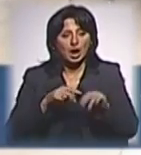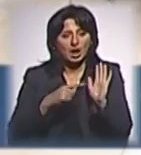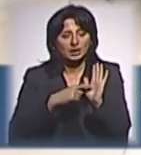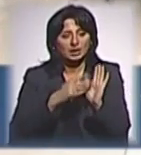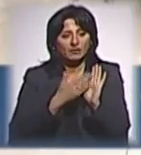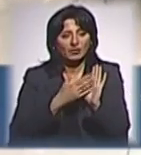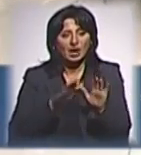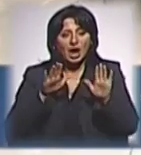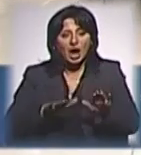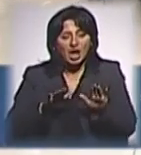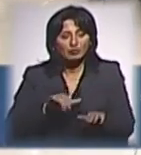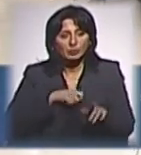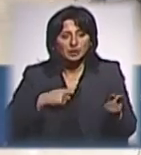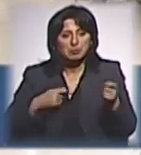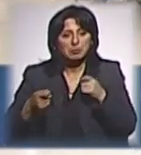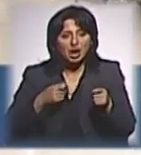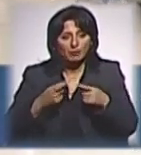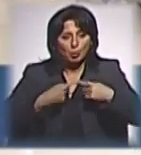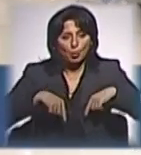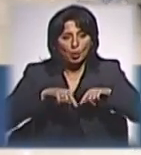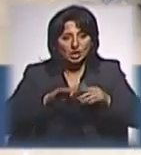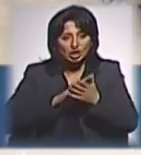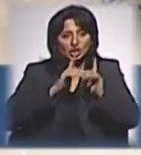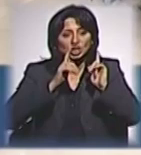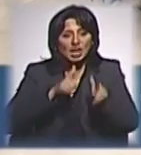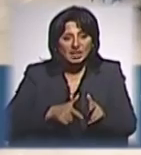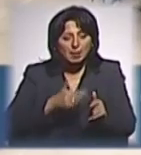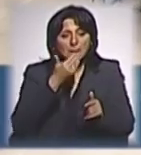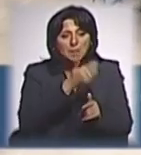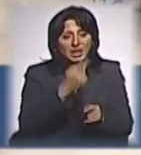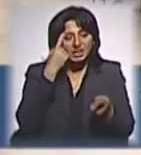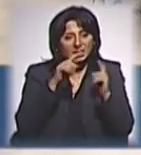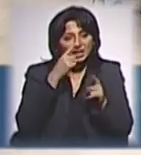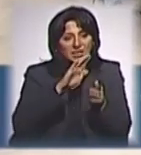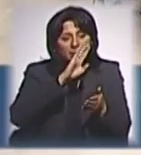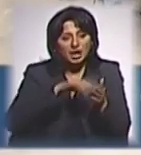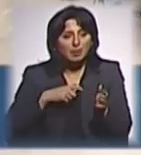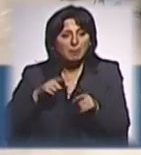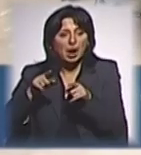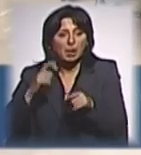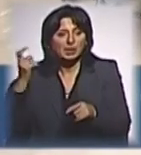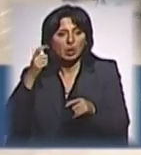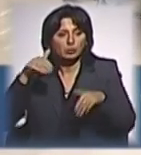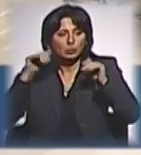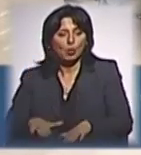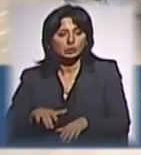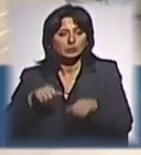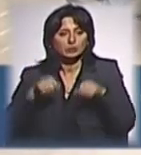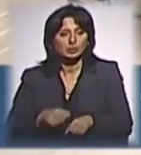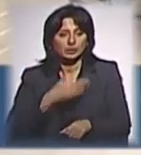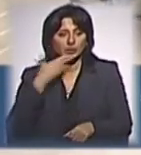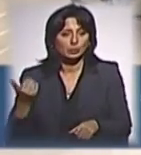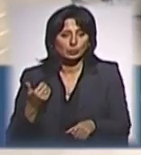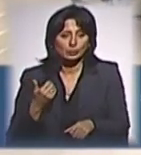წერია, რომ ადგილობრივი თვითმმართველობის ორგანოებთან შეთანხმებისა და მათი ინიციირების გარეშე პარლამენტს დამოუკიდებლად ამ საკითხების გადაჭრა